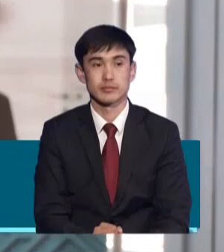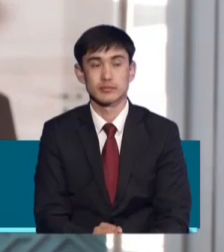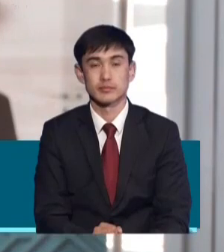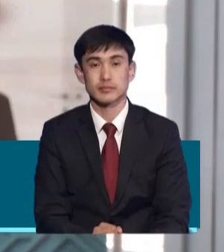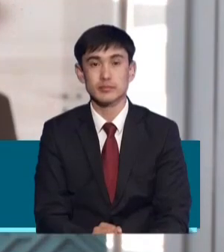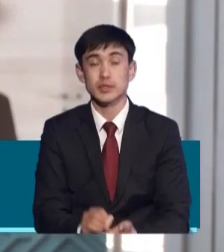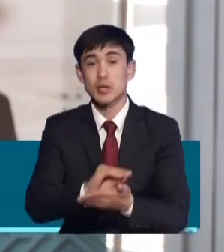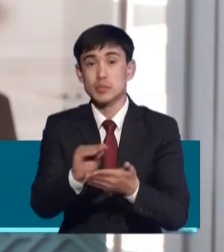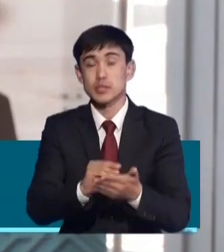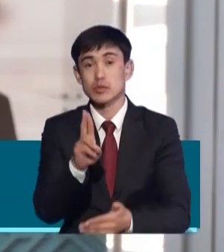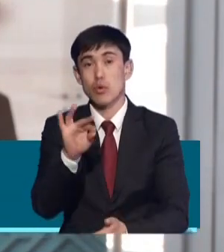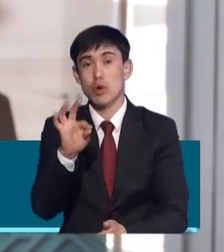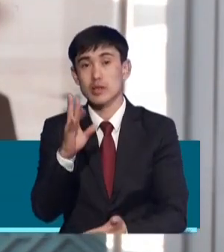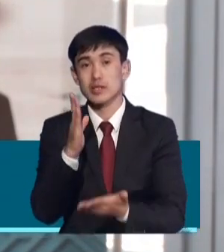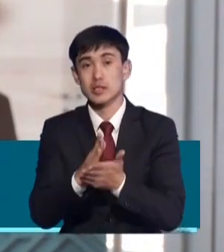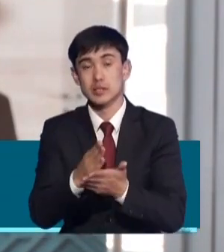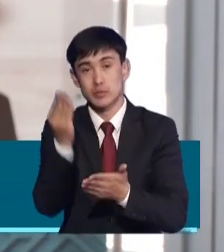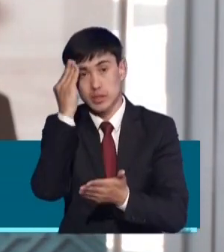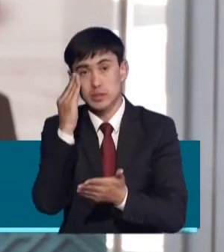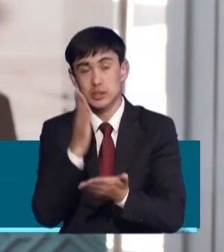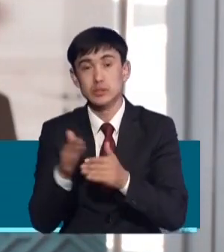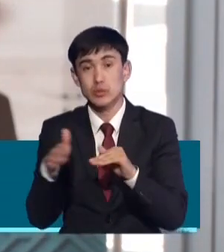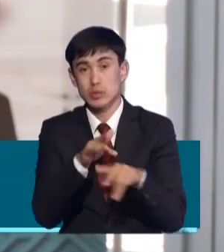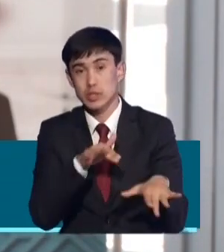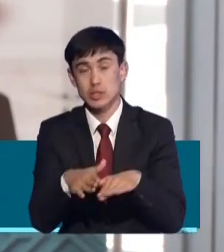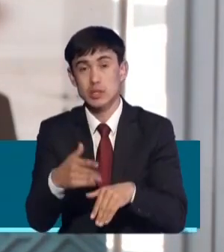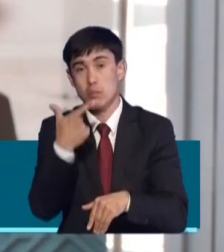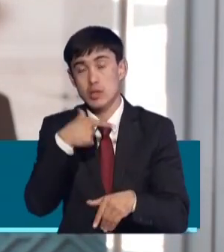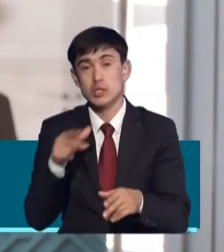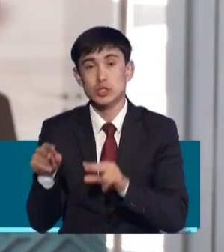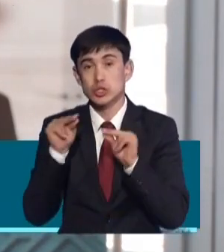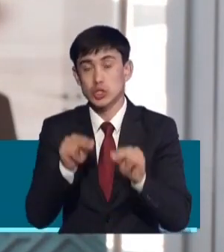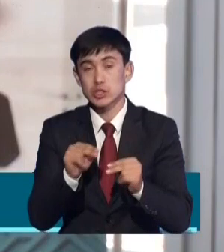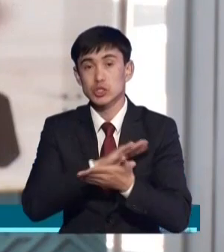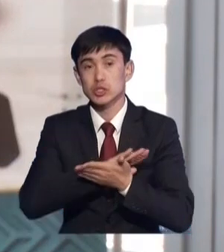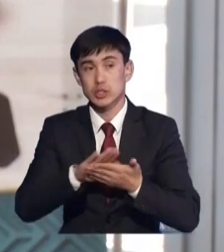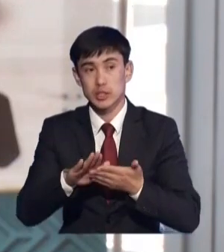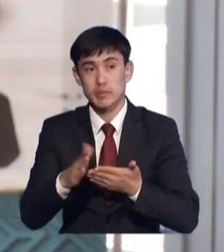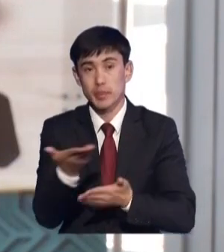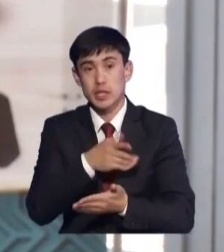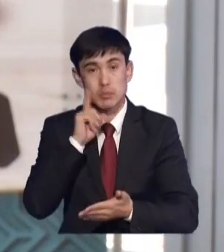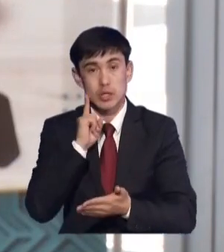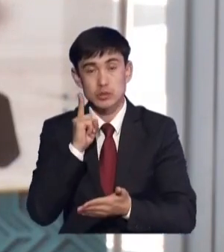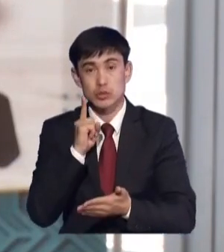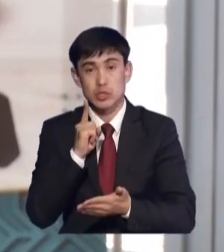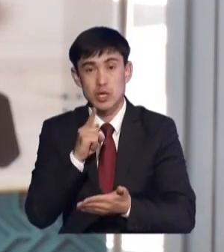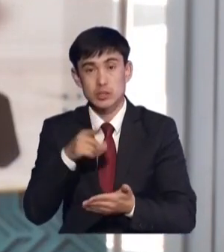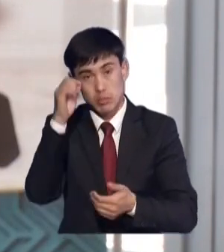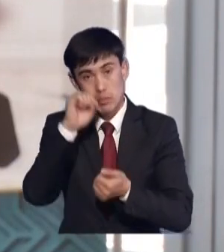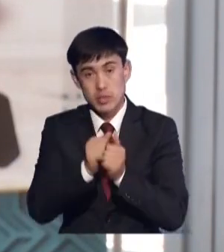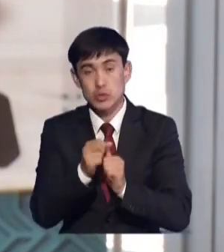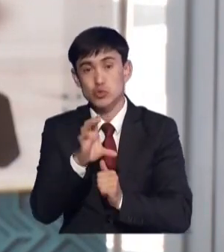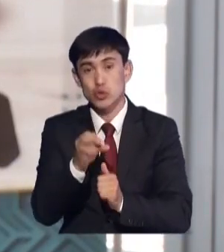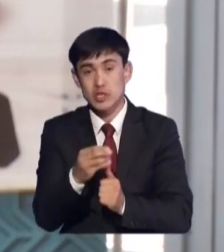В писаниях Корана мораль выражается в добродетели, порядочности, честности, чистоте. Наша молодежь не только запоминает суры